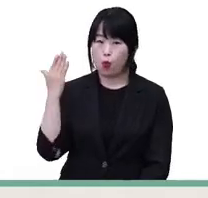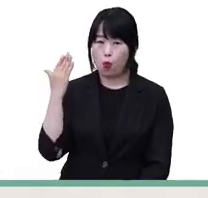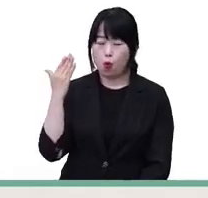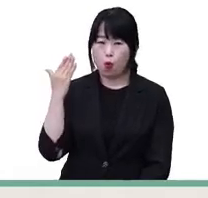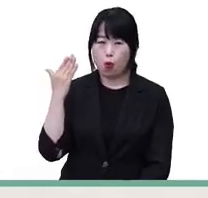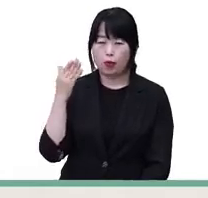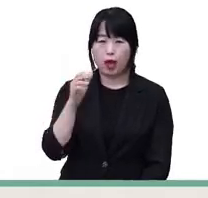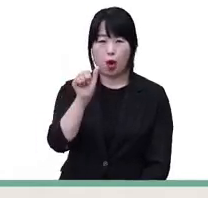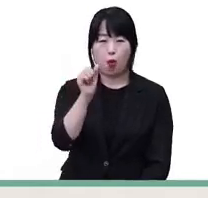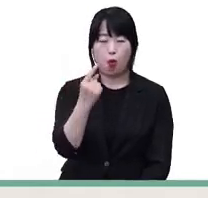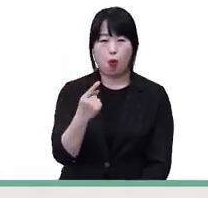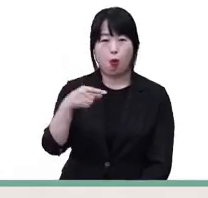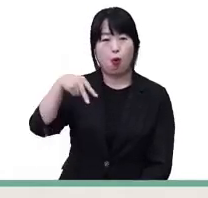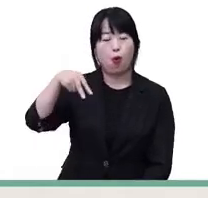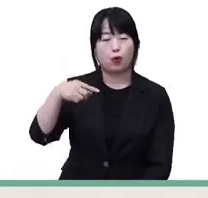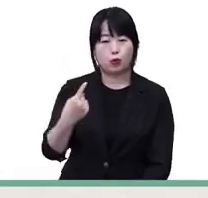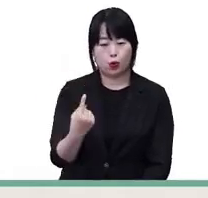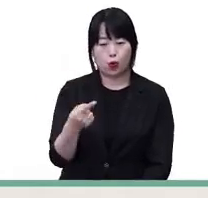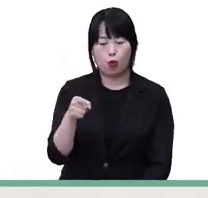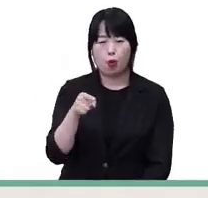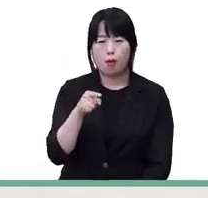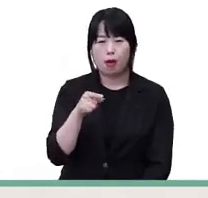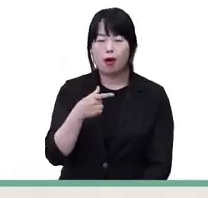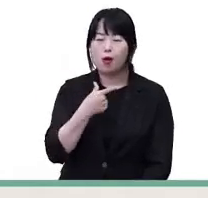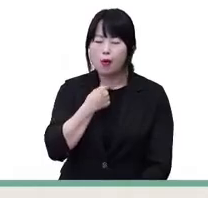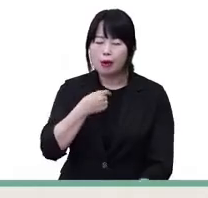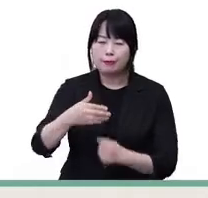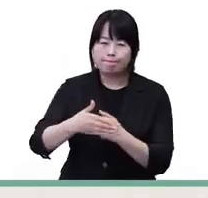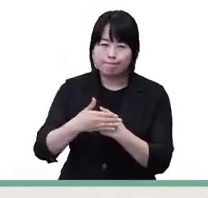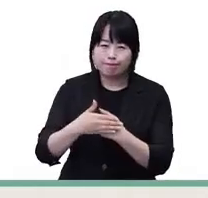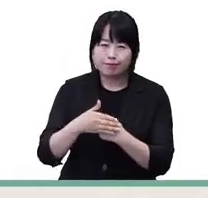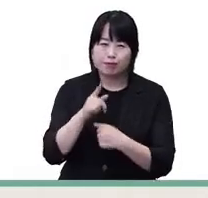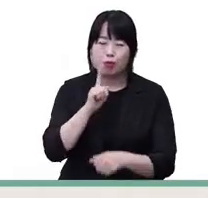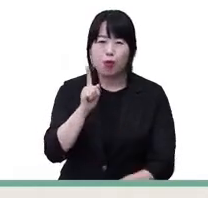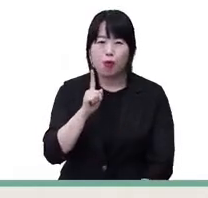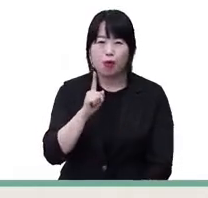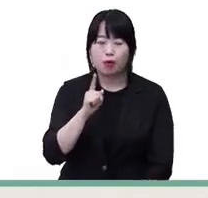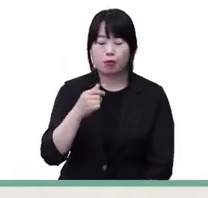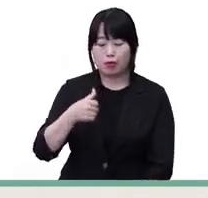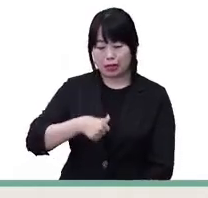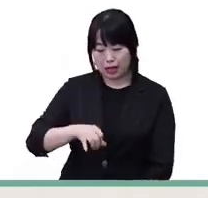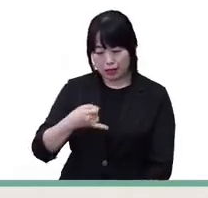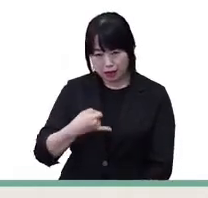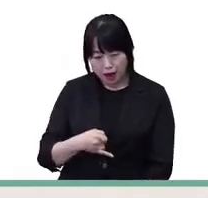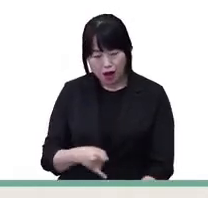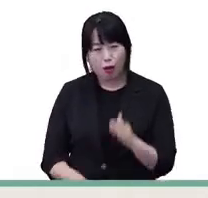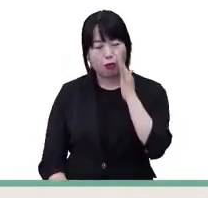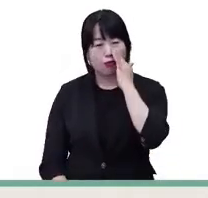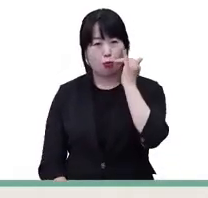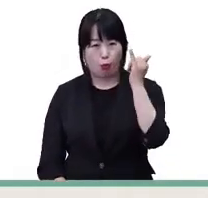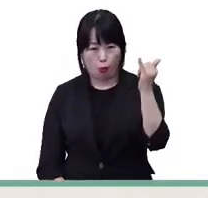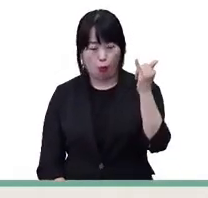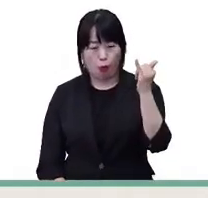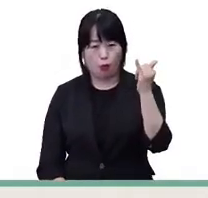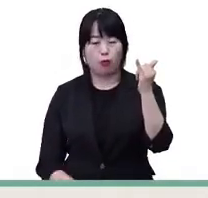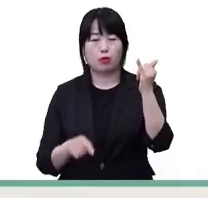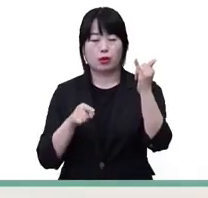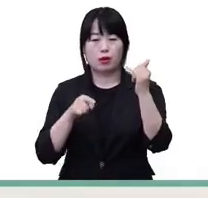호소 문제라는 표현을 해요. 이건 뭐냐면 청소년이나 부모가 이 상황